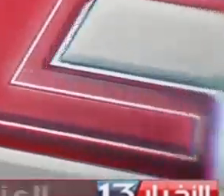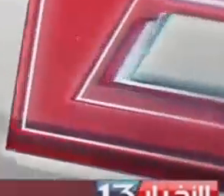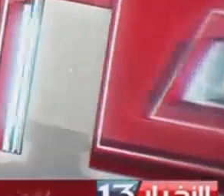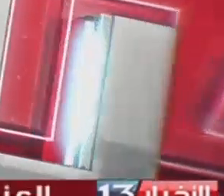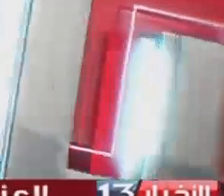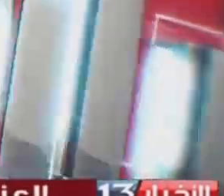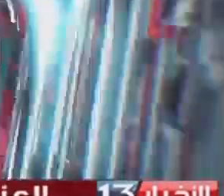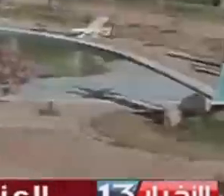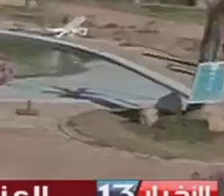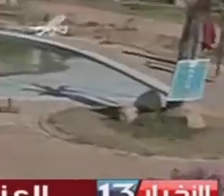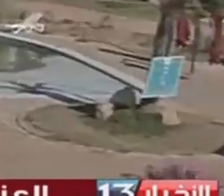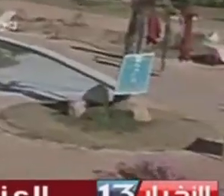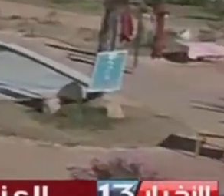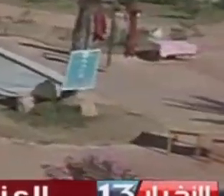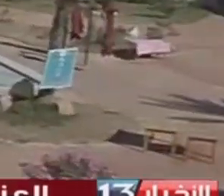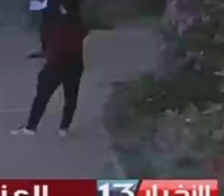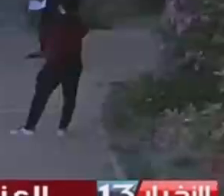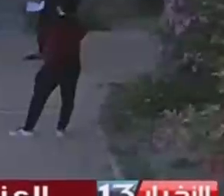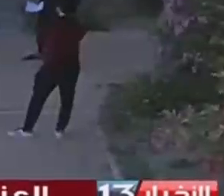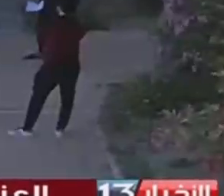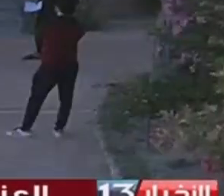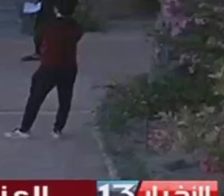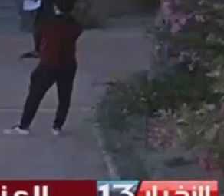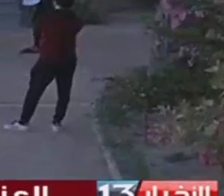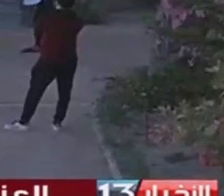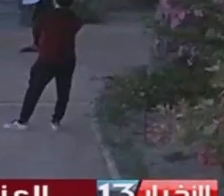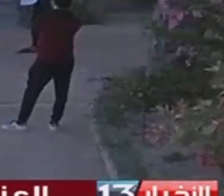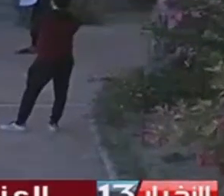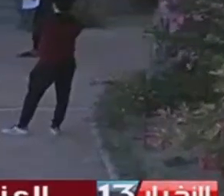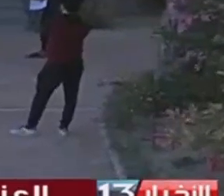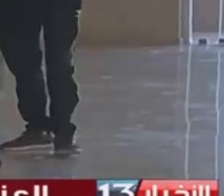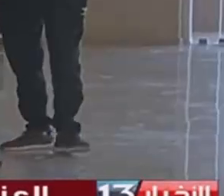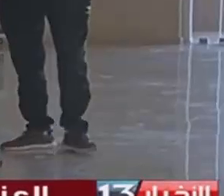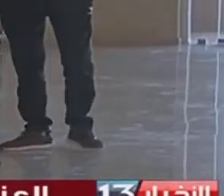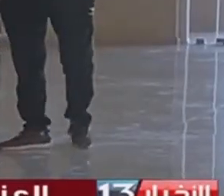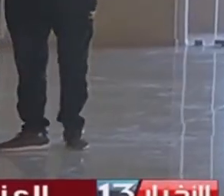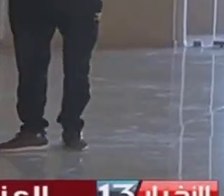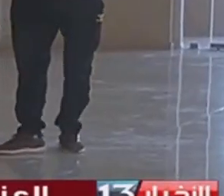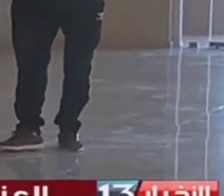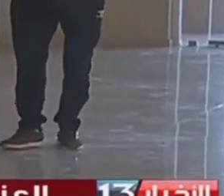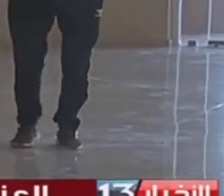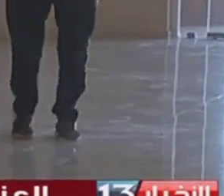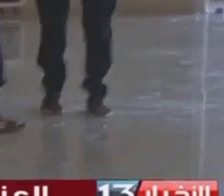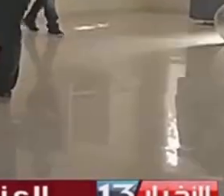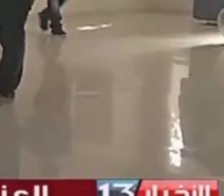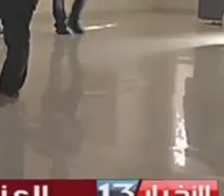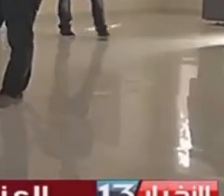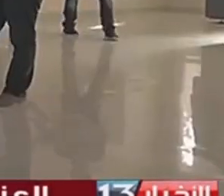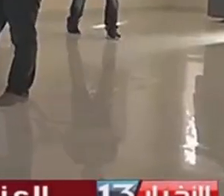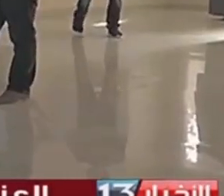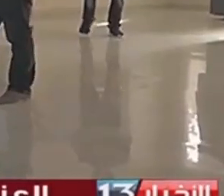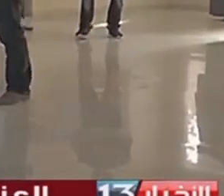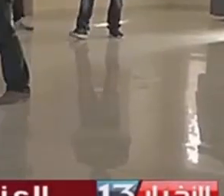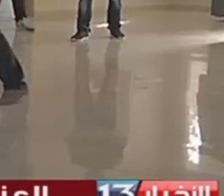نحو الفي ليبي يخضعون للحجر الصحي الذاتي في وحدات فندقيه في جورجيا ويطالبون